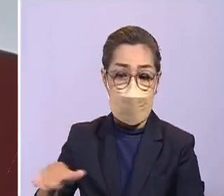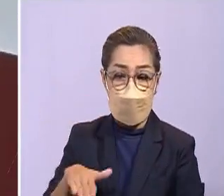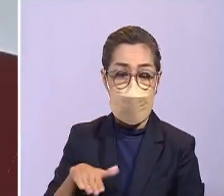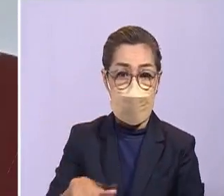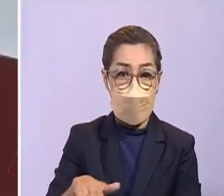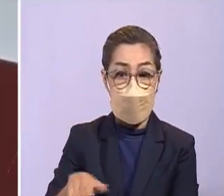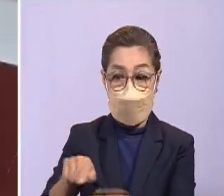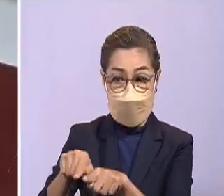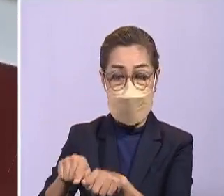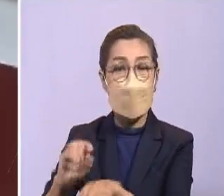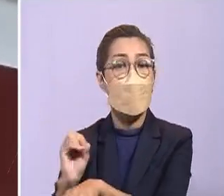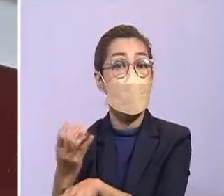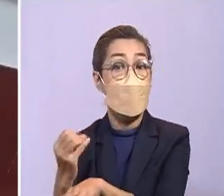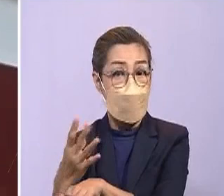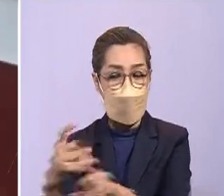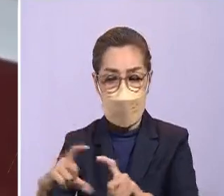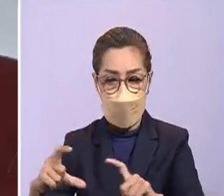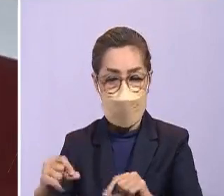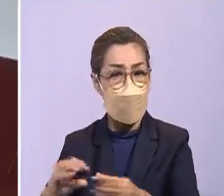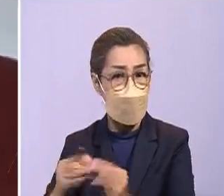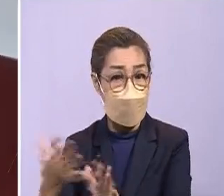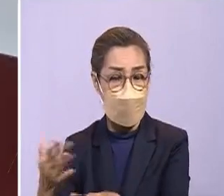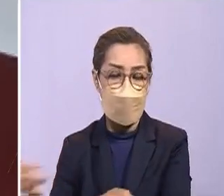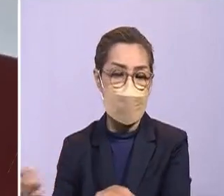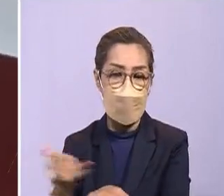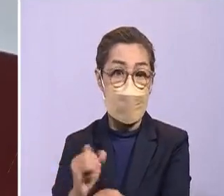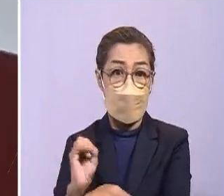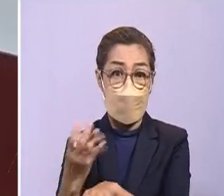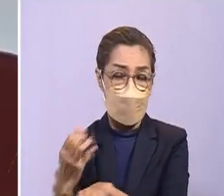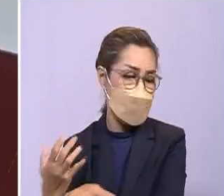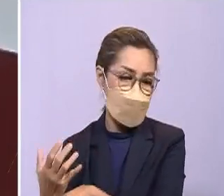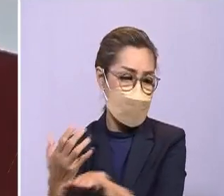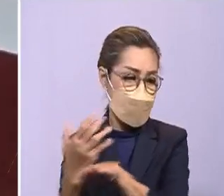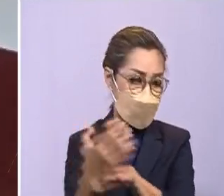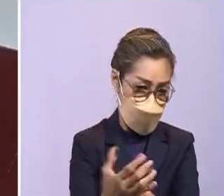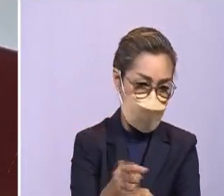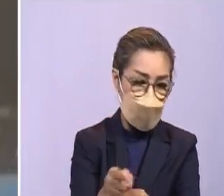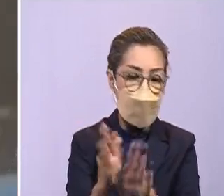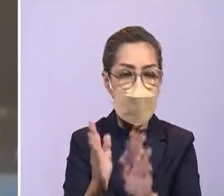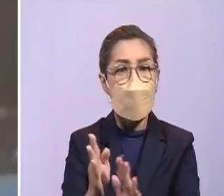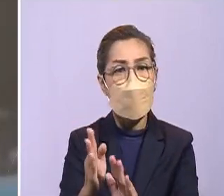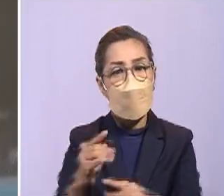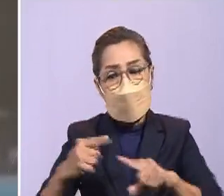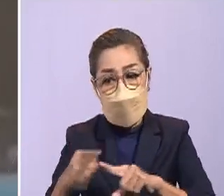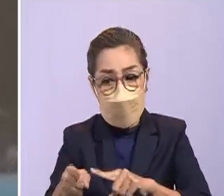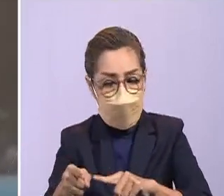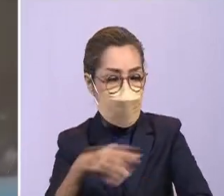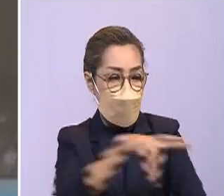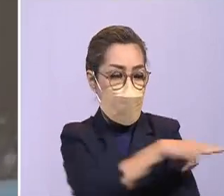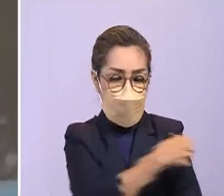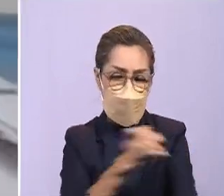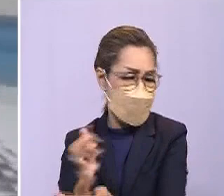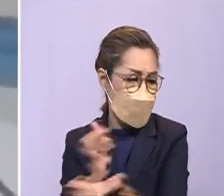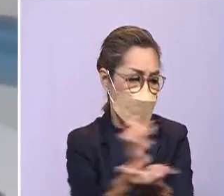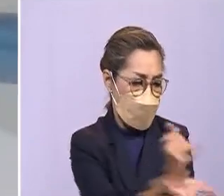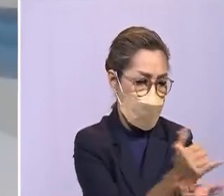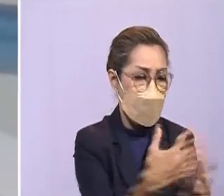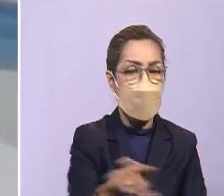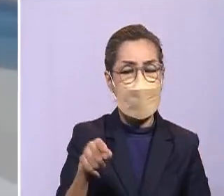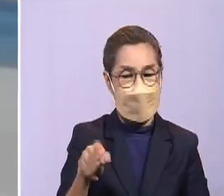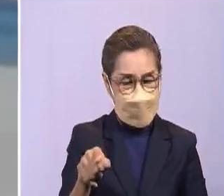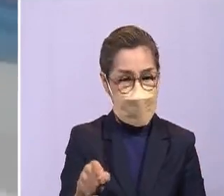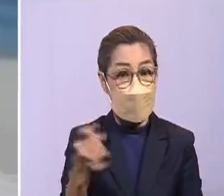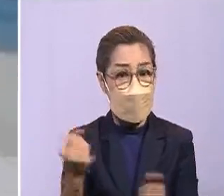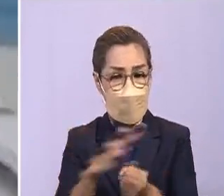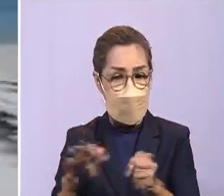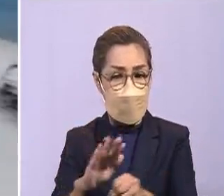รนไม่ติดแผ่นป้ายทะเบียนนำผู้บาดเจ็บอุบัติเหตุมารักษาแล้วมีการโวยวายด่าทอเจ้าหน้าที่พยาบาลคุณหมอ